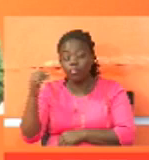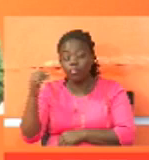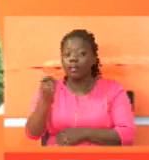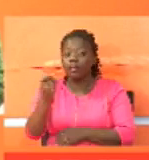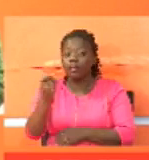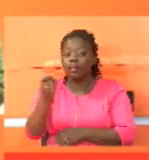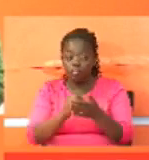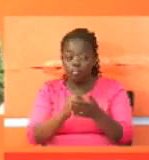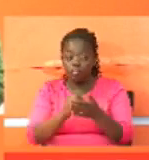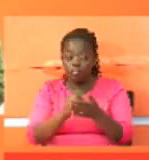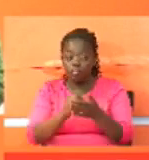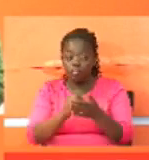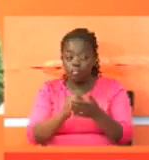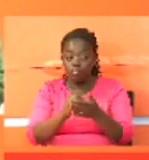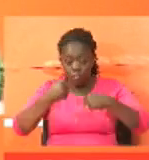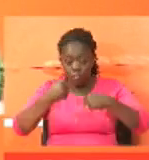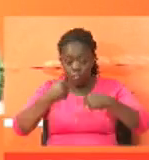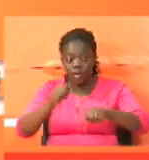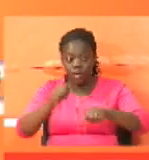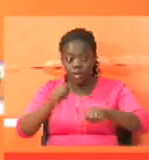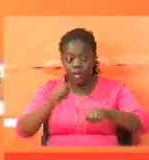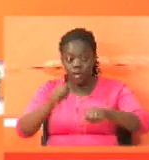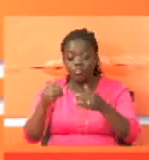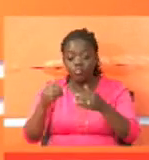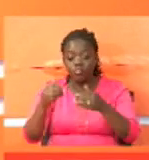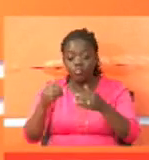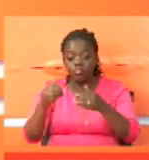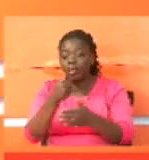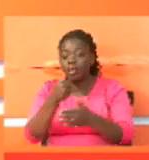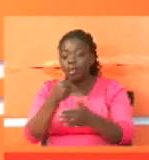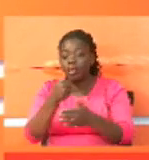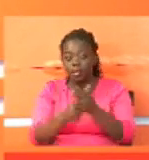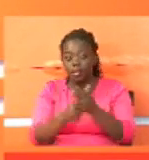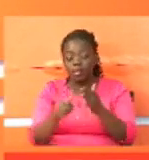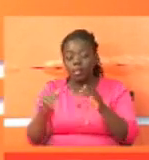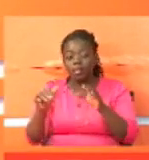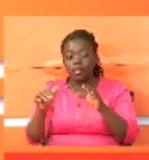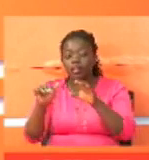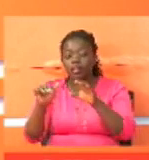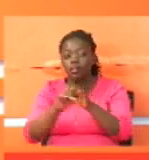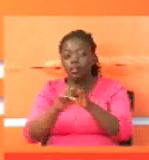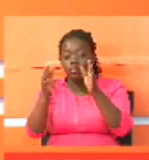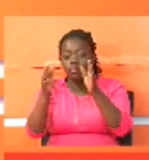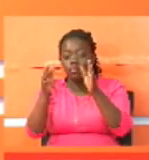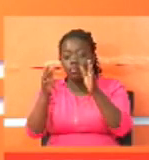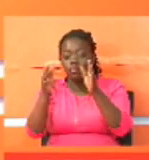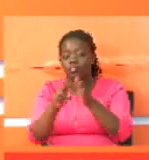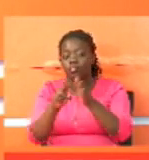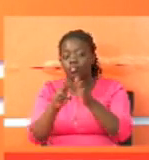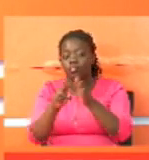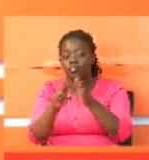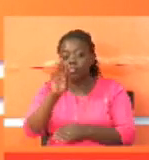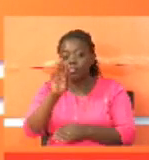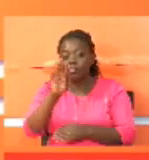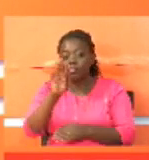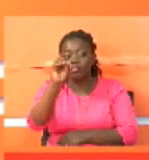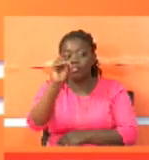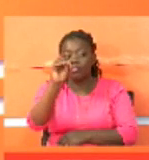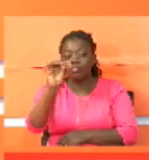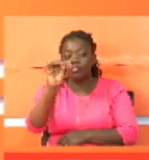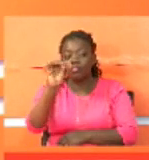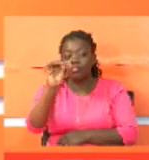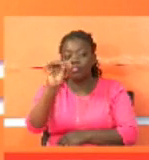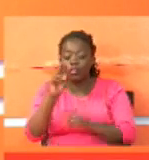wa kkooti okukola ku ky'okuzza obuggya ebbaluwa za bannamateeka abakiikira Honorable Robert Kyagulanyi